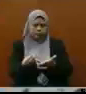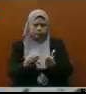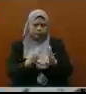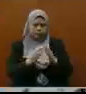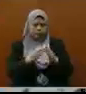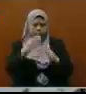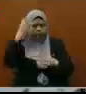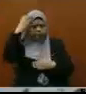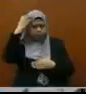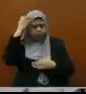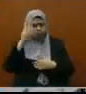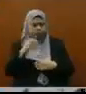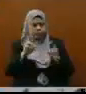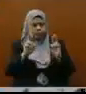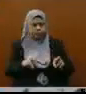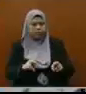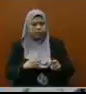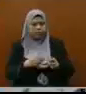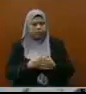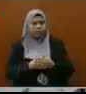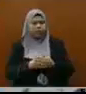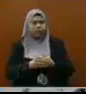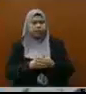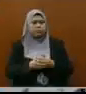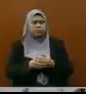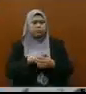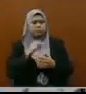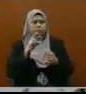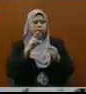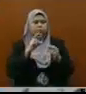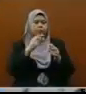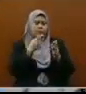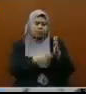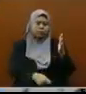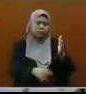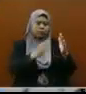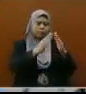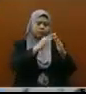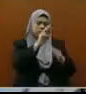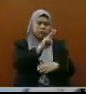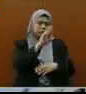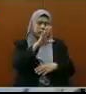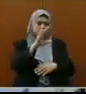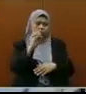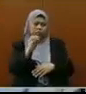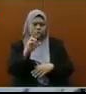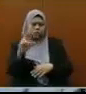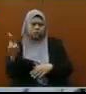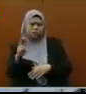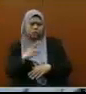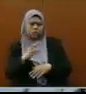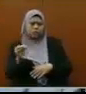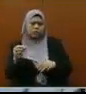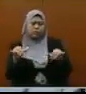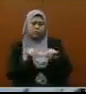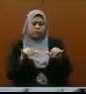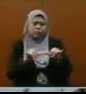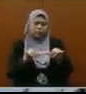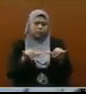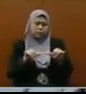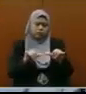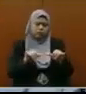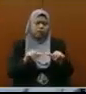negeri Selangor dengan kadar yang munasabah RM 250,000 dengan keluasan dan juga dengan fasiliti yang